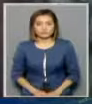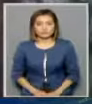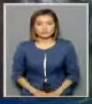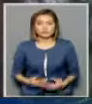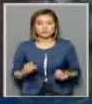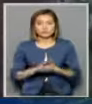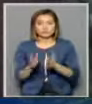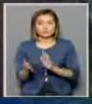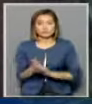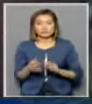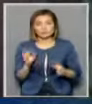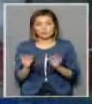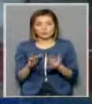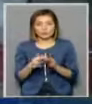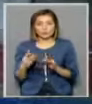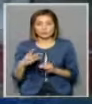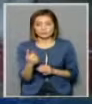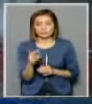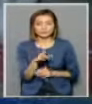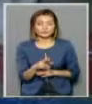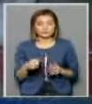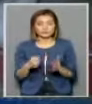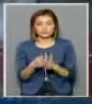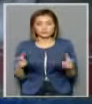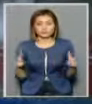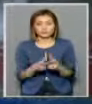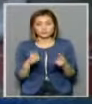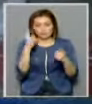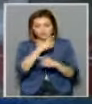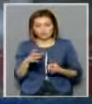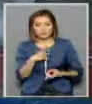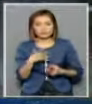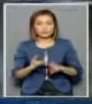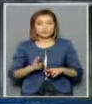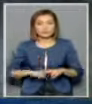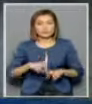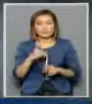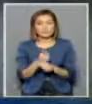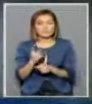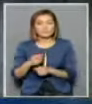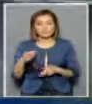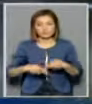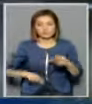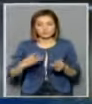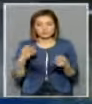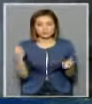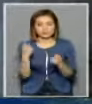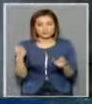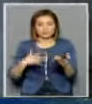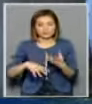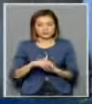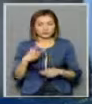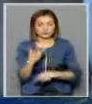Қазір жағдай қалыпты. Ауылда 31 қаңтарға дейін карантин жарияланды. Сондай-ақ шектеу аяқталғанша төрт түліктің